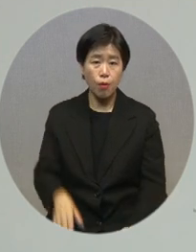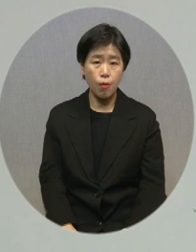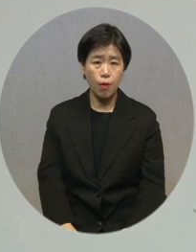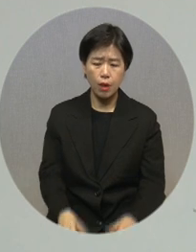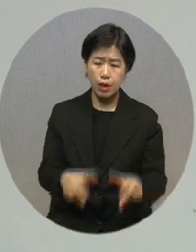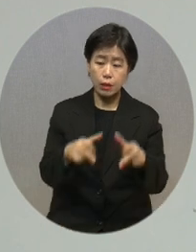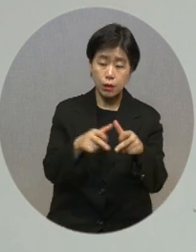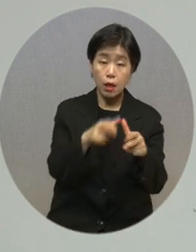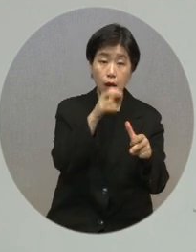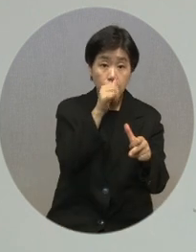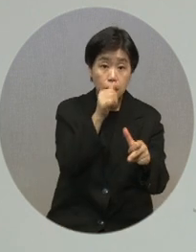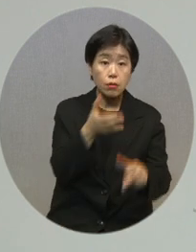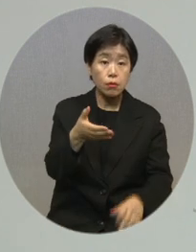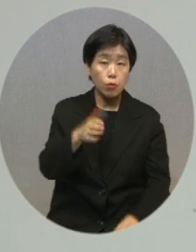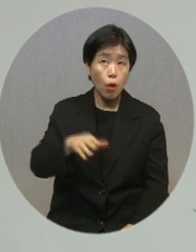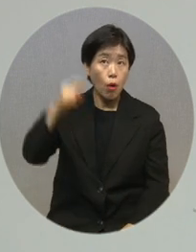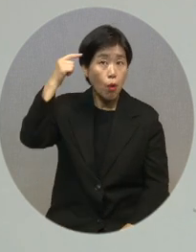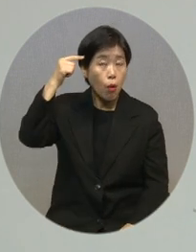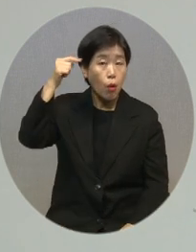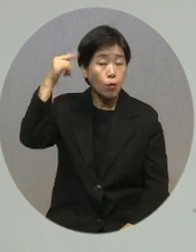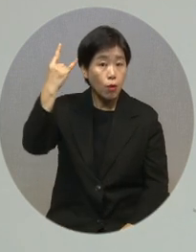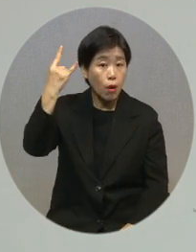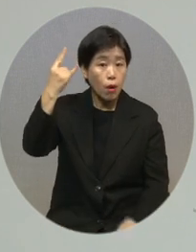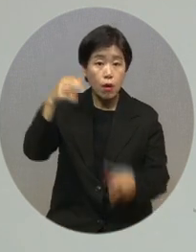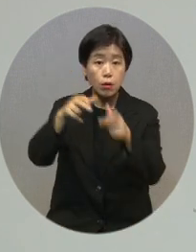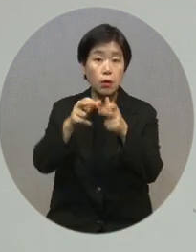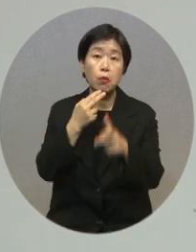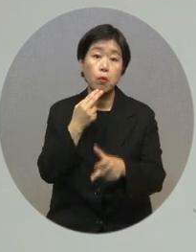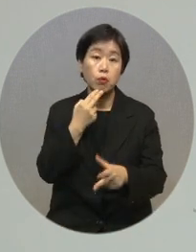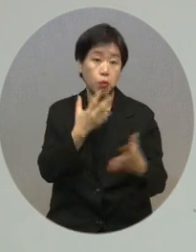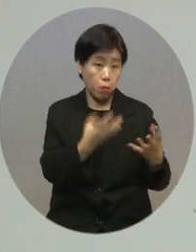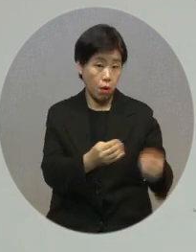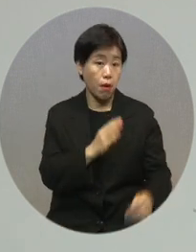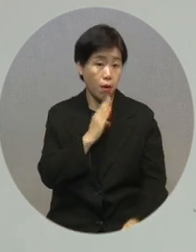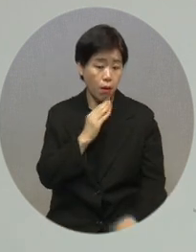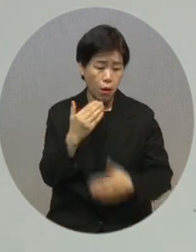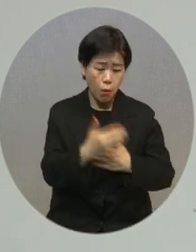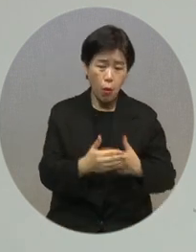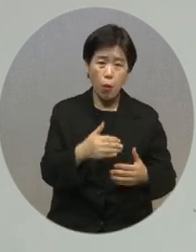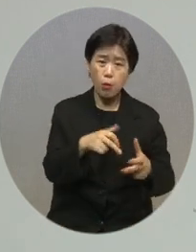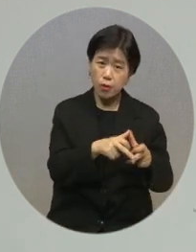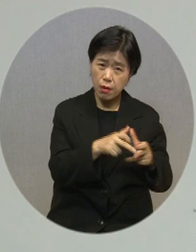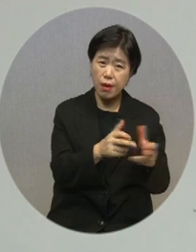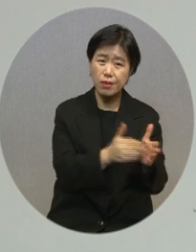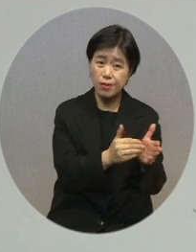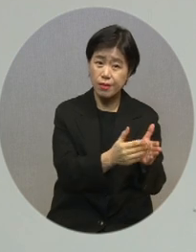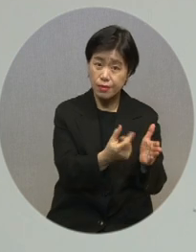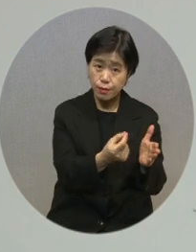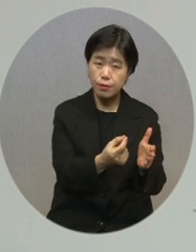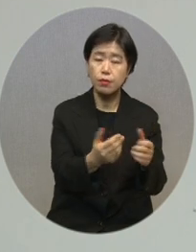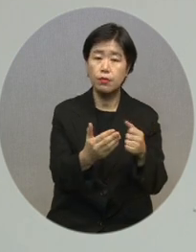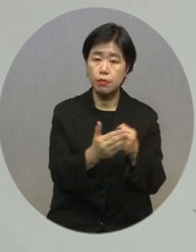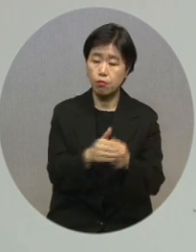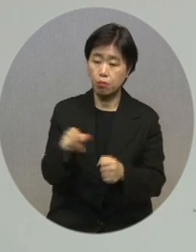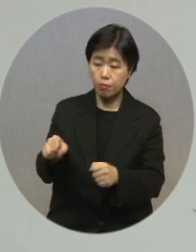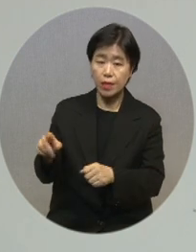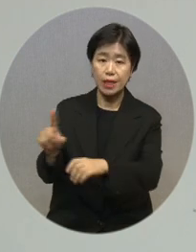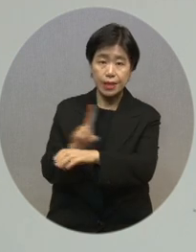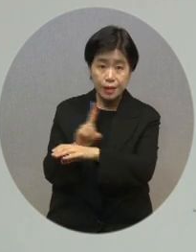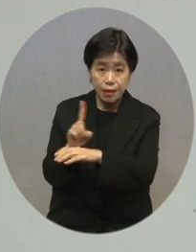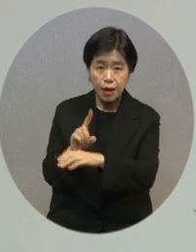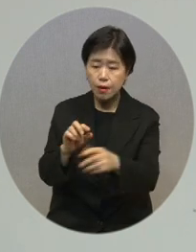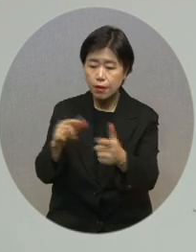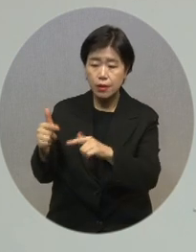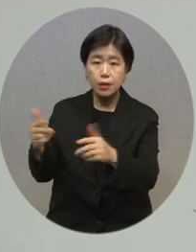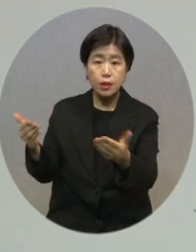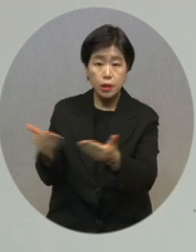장애가 있다고 해서 두뇌가 장애는 아닌 경우가 더 많지 그렇죠. 않습니까? 그렇기 때문에 이런 그 디지털 일자리에는 그